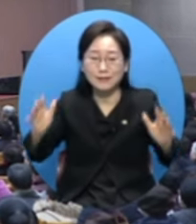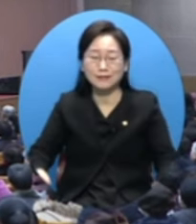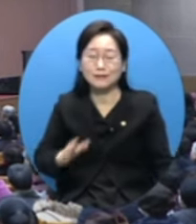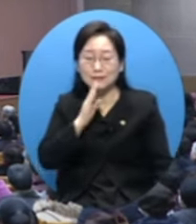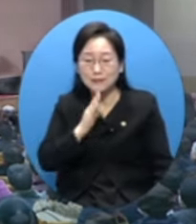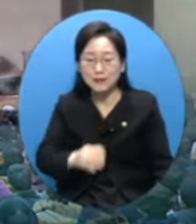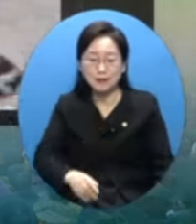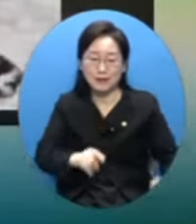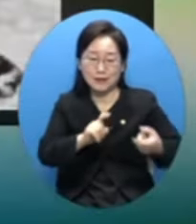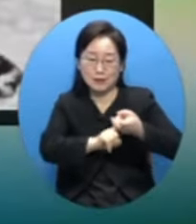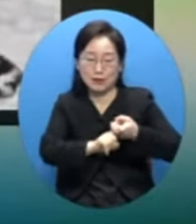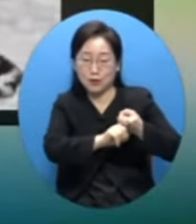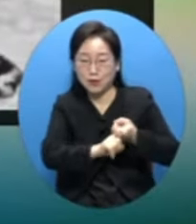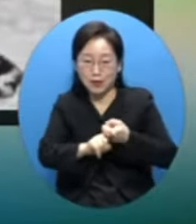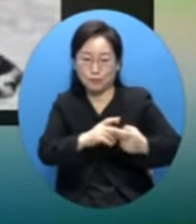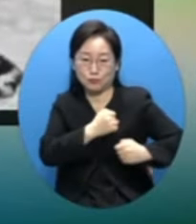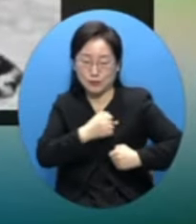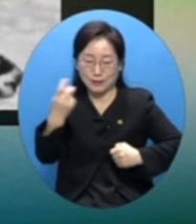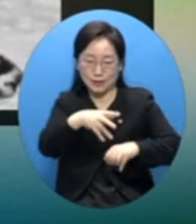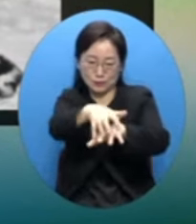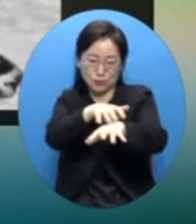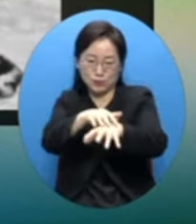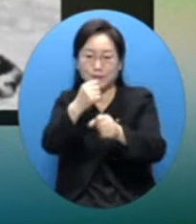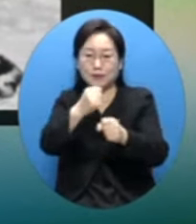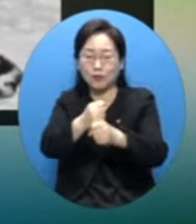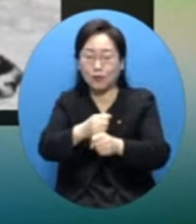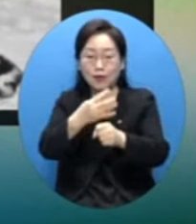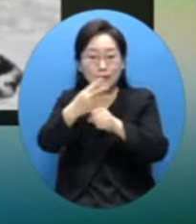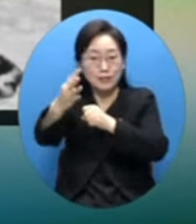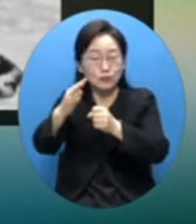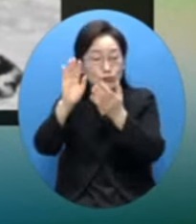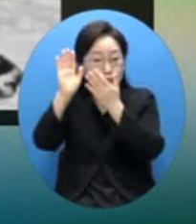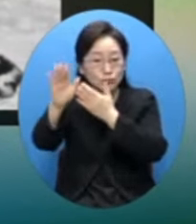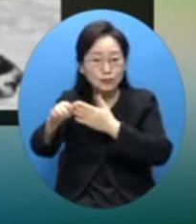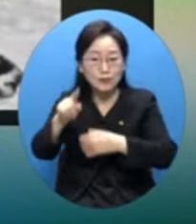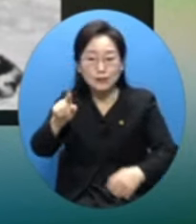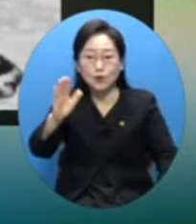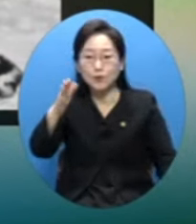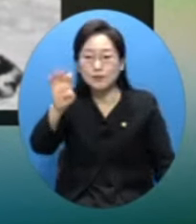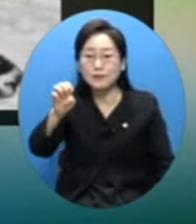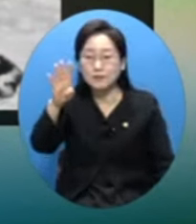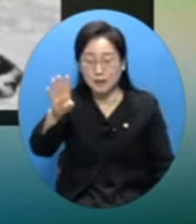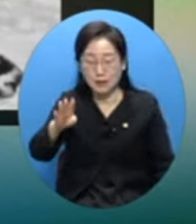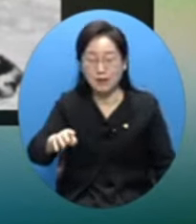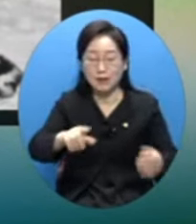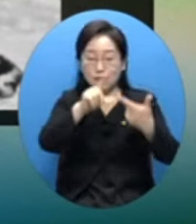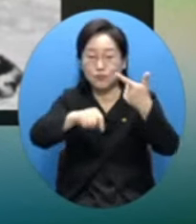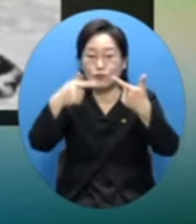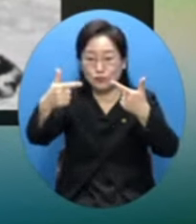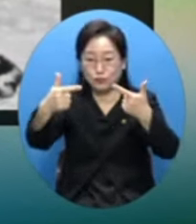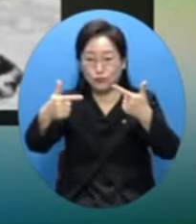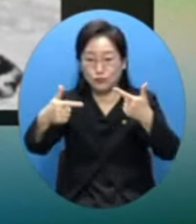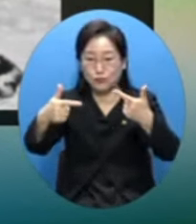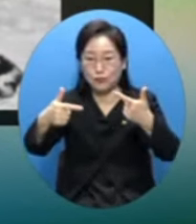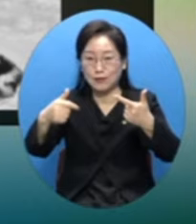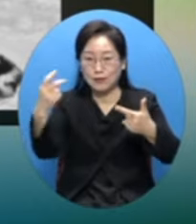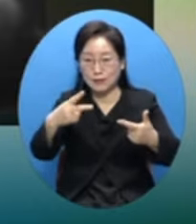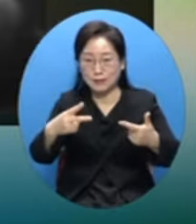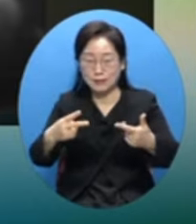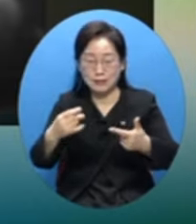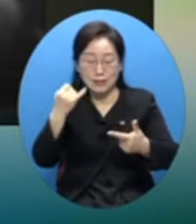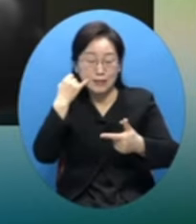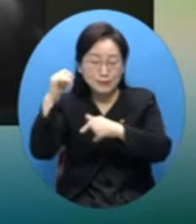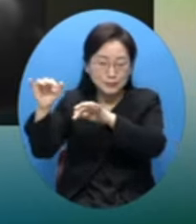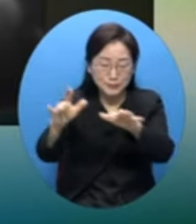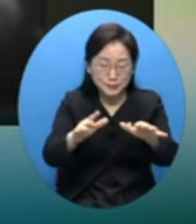이 연합군은 나중에 다시 재편성되어 4년 뒤 1944년 6월 6일 노르망디 상륙작전을 통하여서